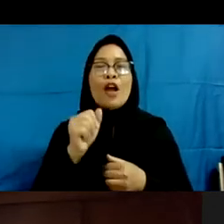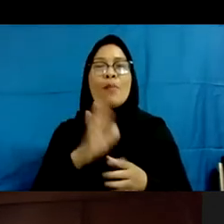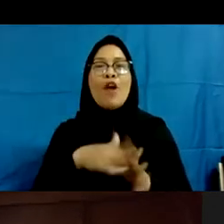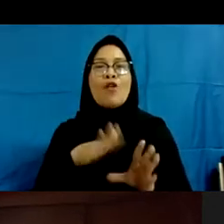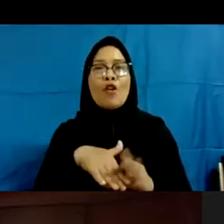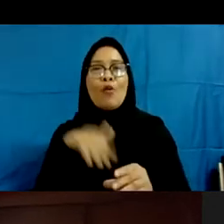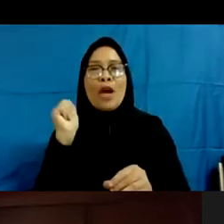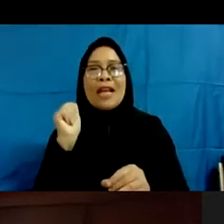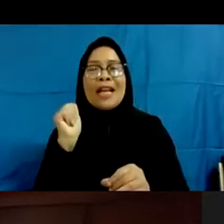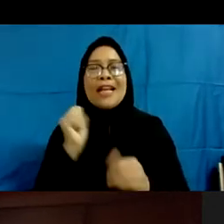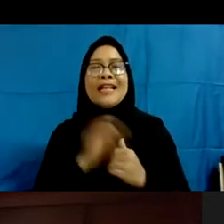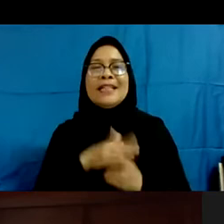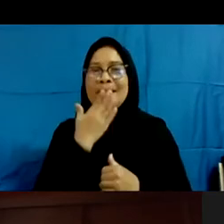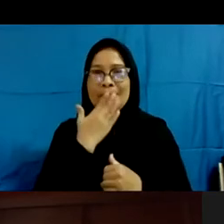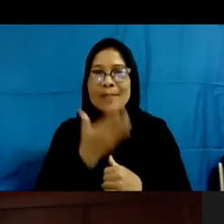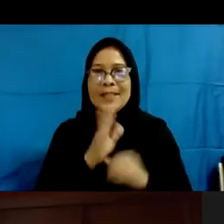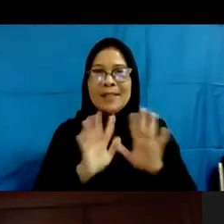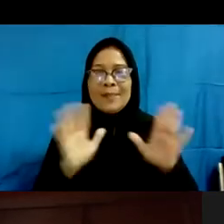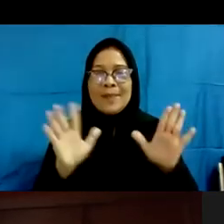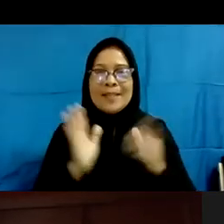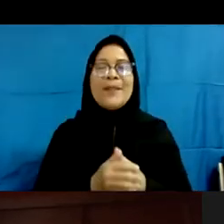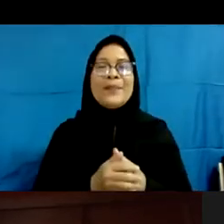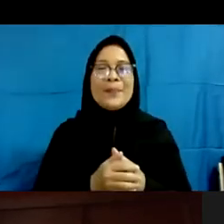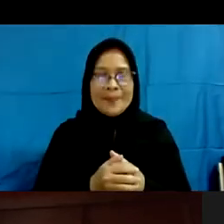terima kasih banyak. Ini kami akan closing juga.